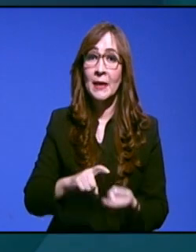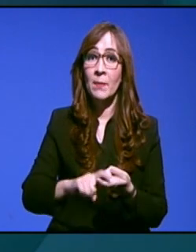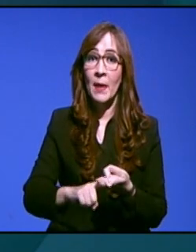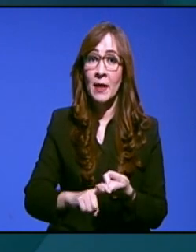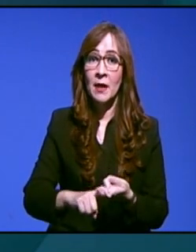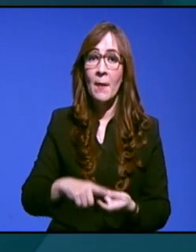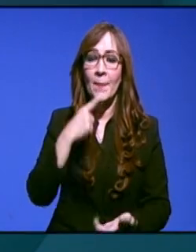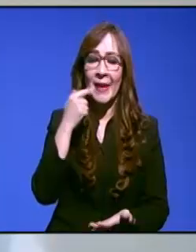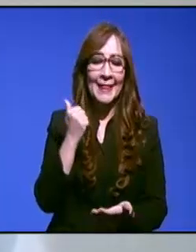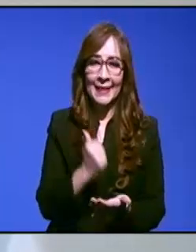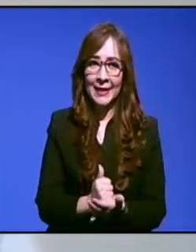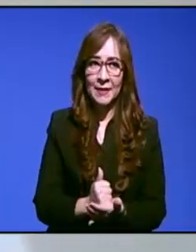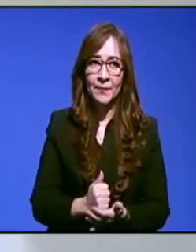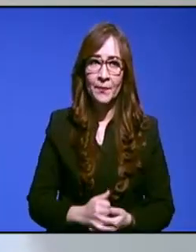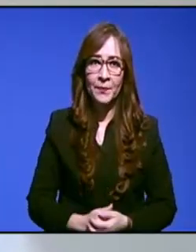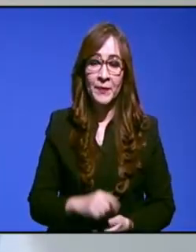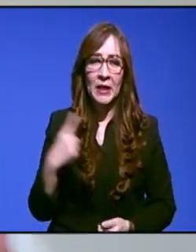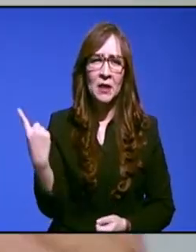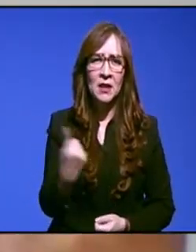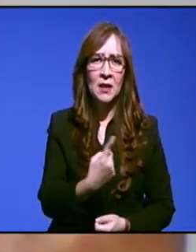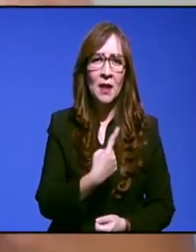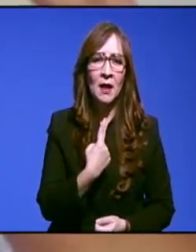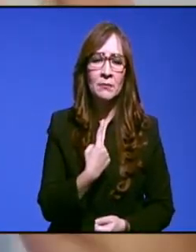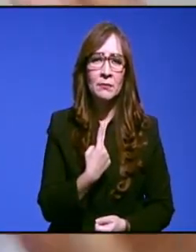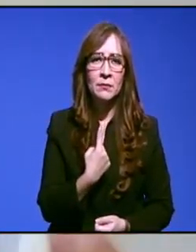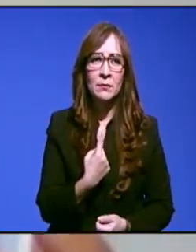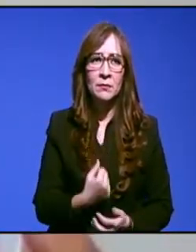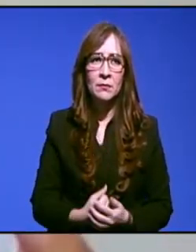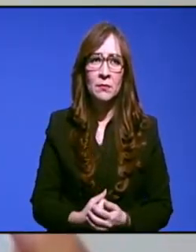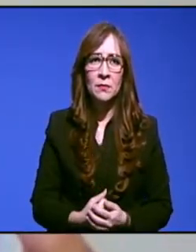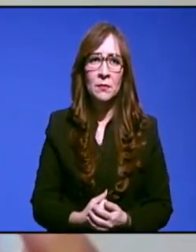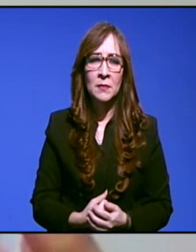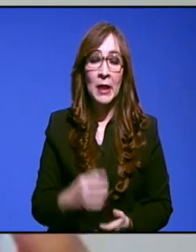daring. Kita tidak bisa pungkiri bahwa peran guru